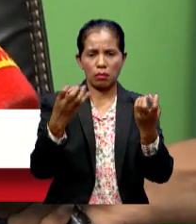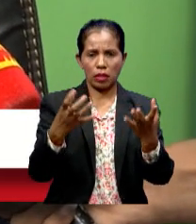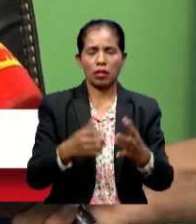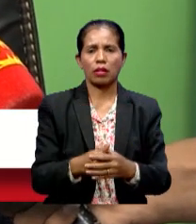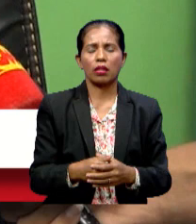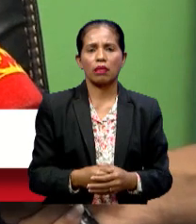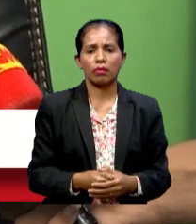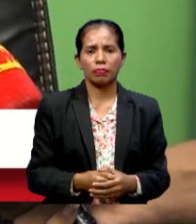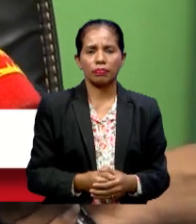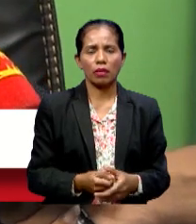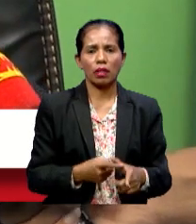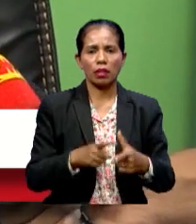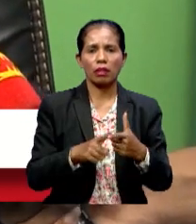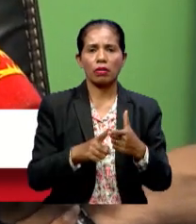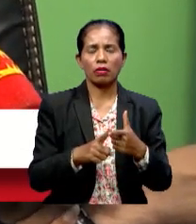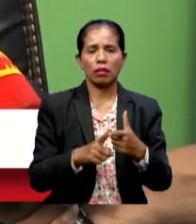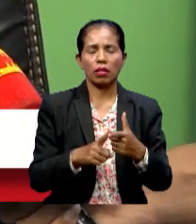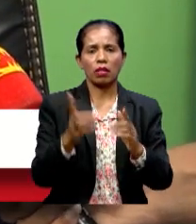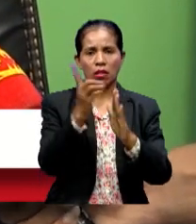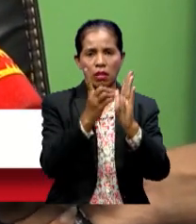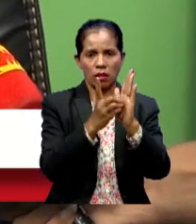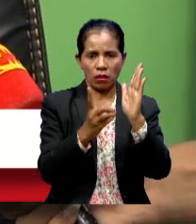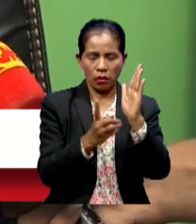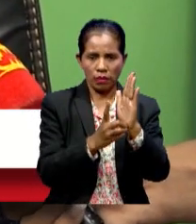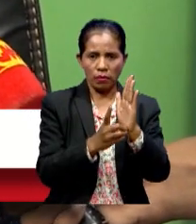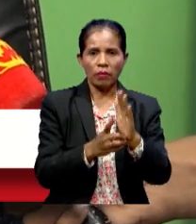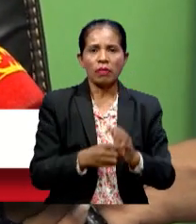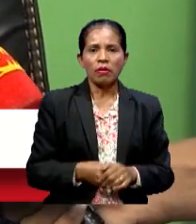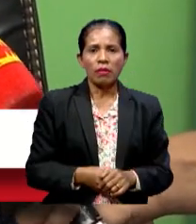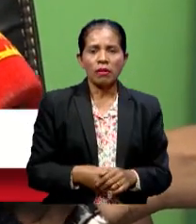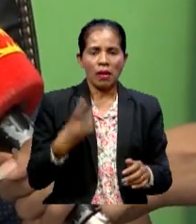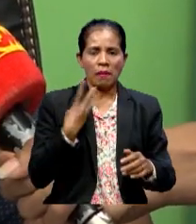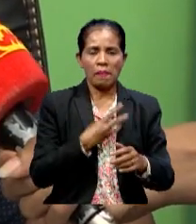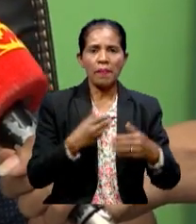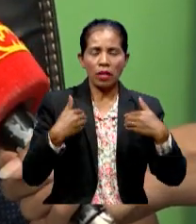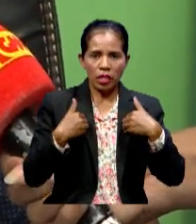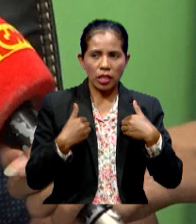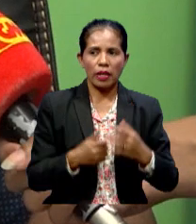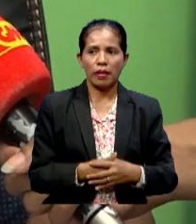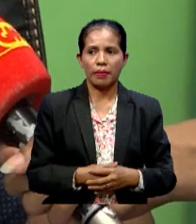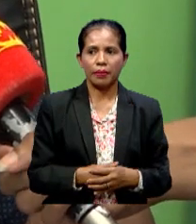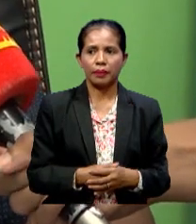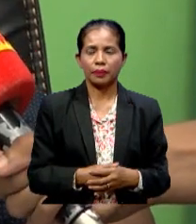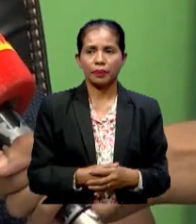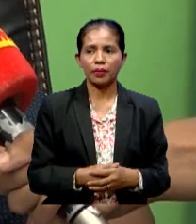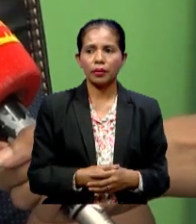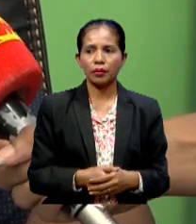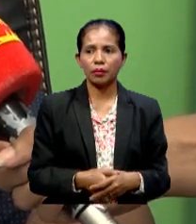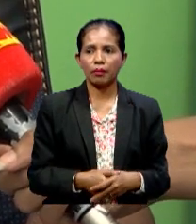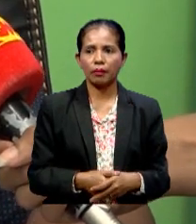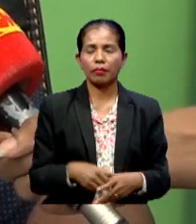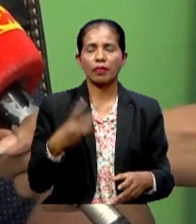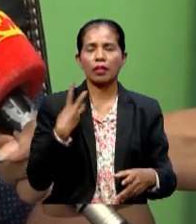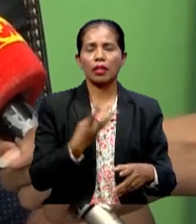ita ne betui darus me maka ami iya durante ne kata ita